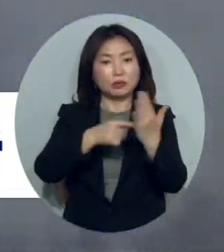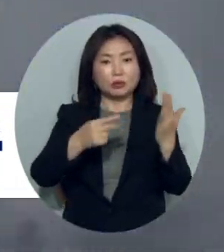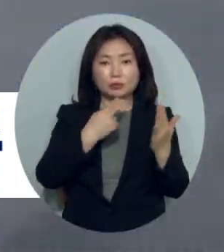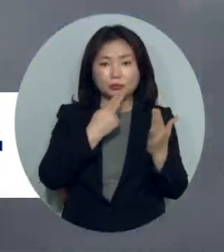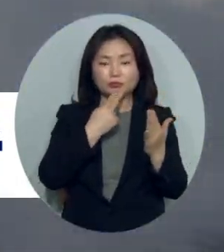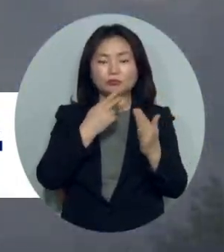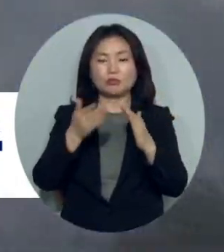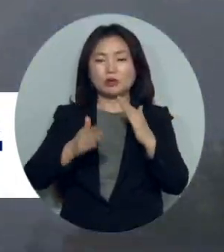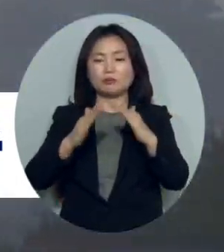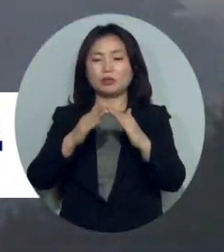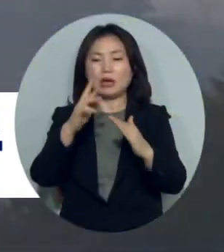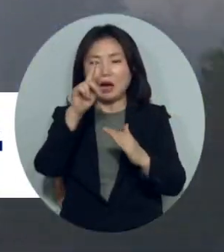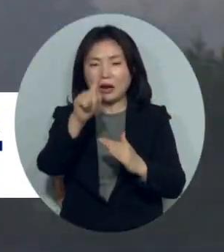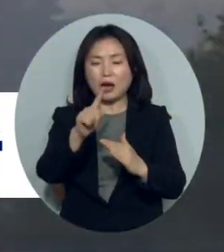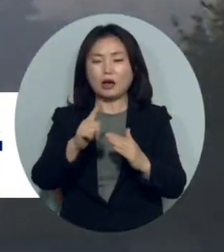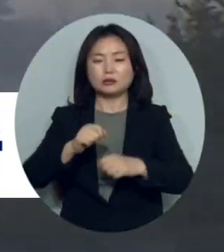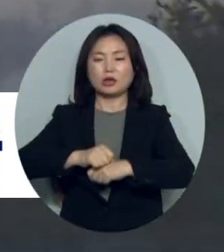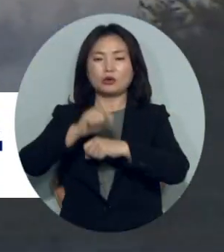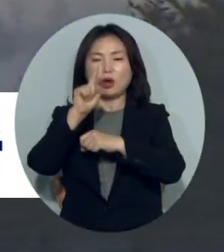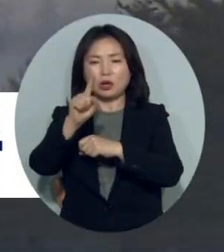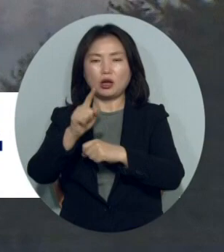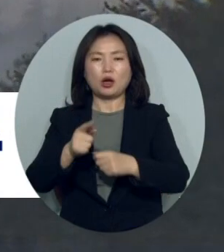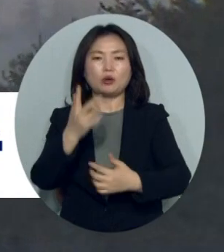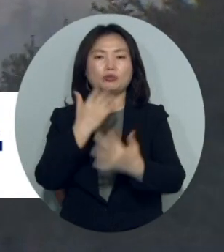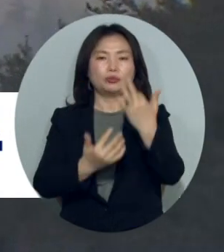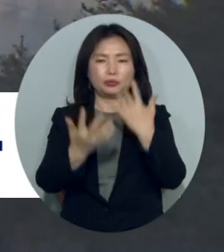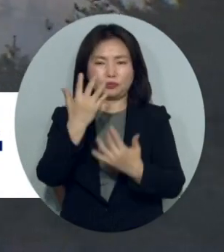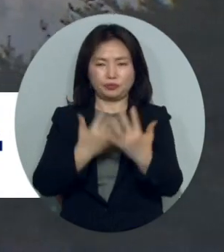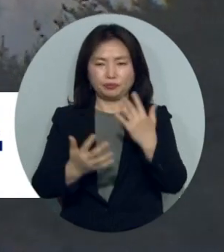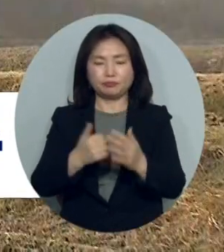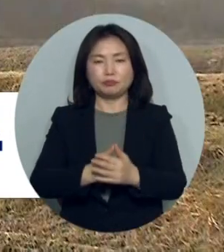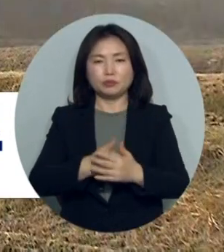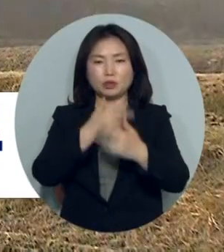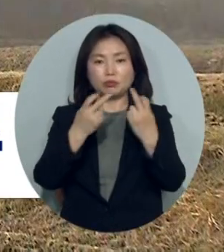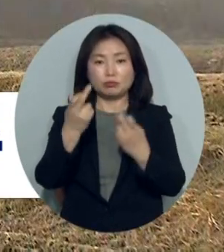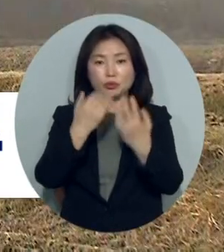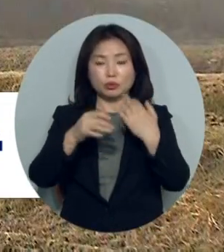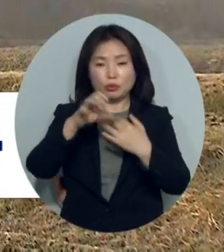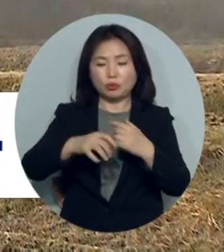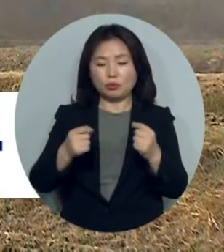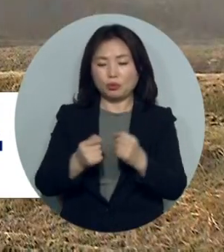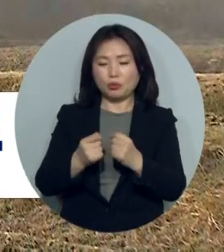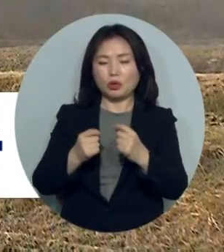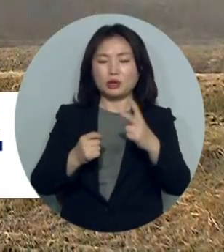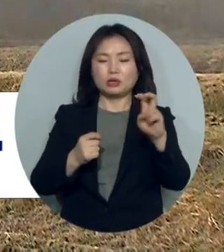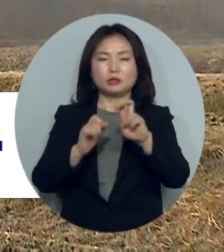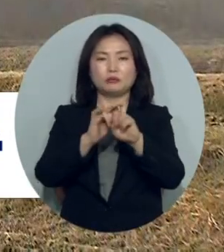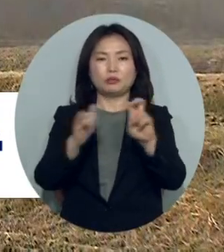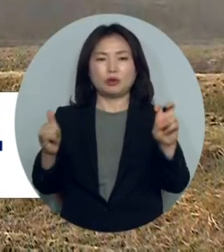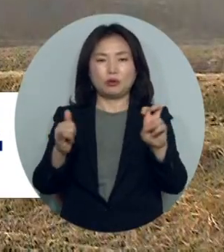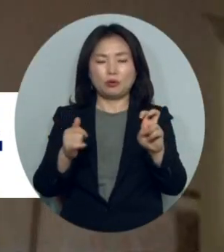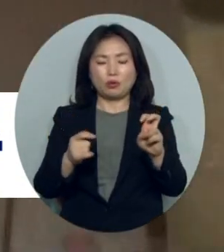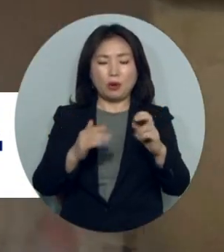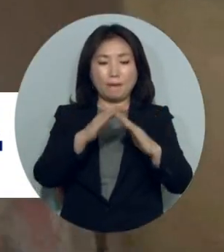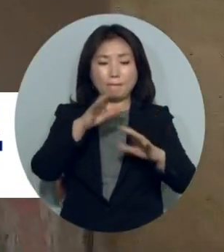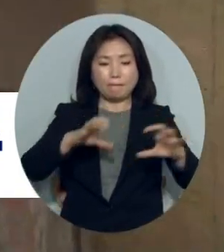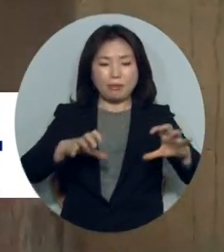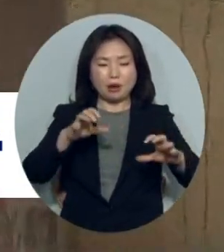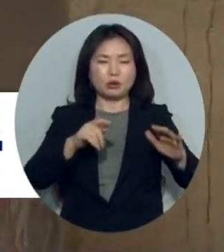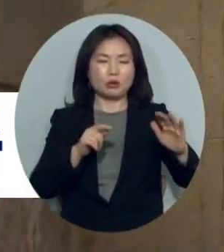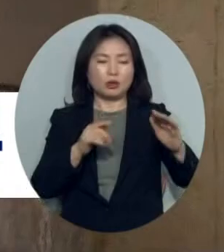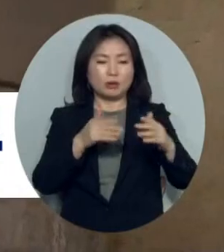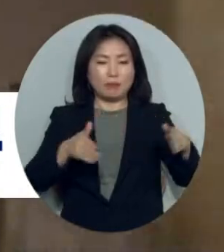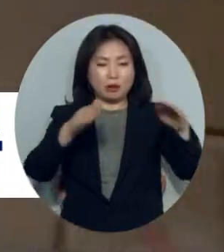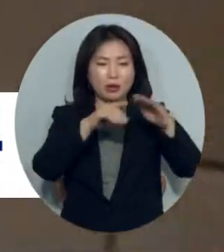빈 주택 한 채 와 참고 1동에 불에 탔습니다 $3 현장 인근 주민 20여명은 인근 마을 회관 등으로